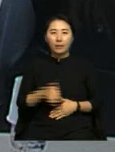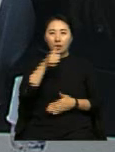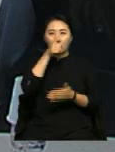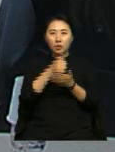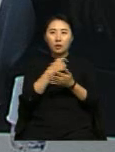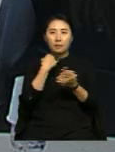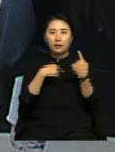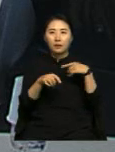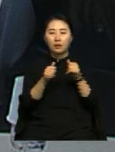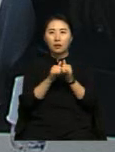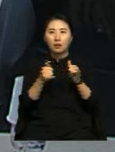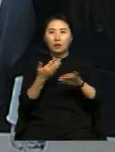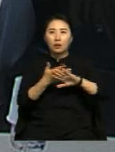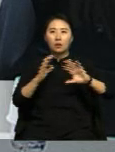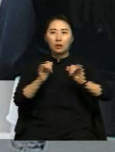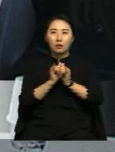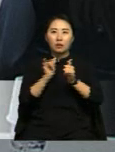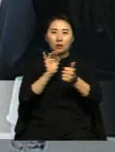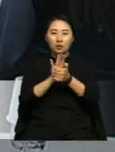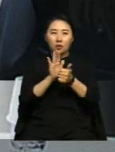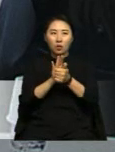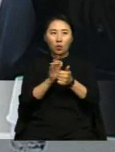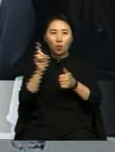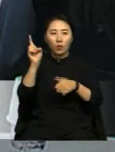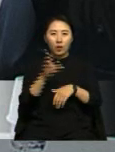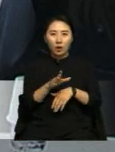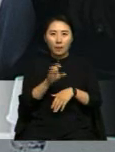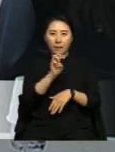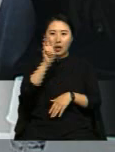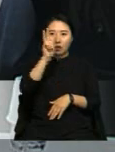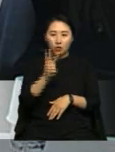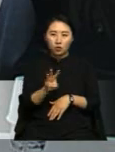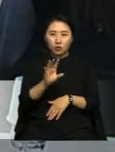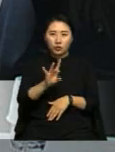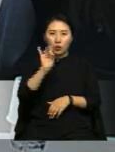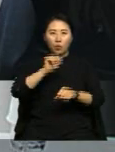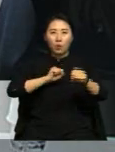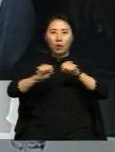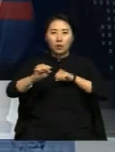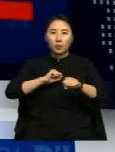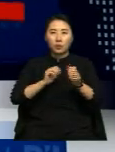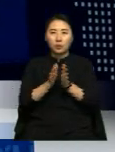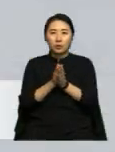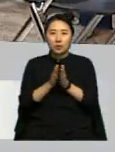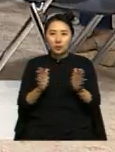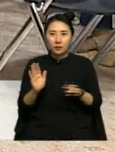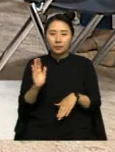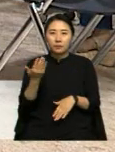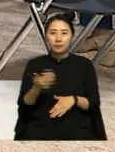범죄 피해를 당한 외국인을 돕기 위한 지원단이 고향 파주 지역에서 처음으로 활동을 시작했습니다.